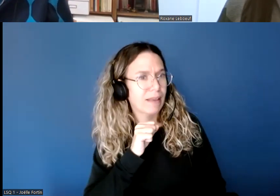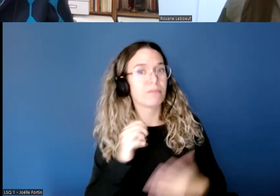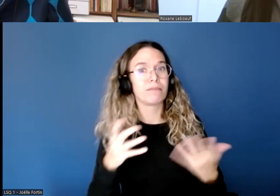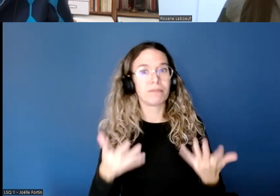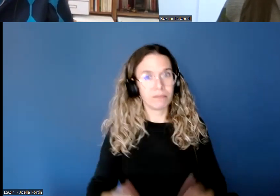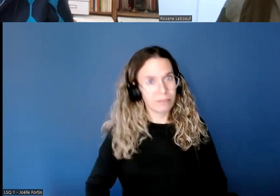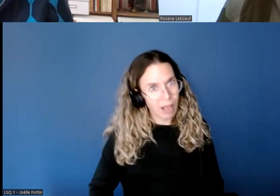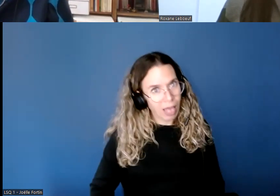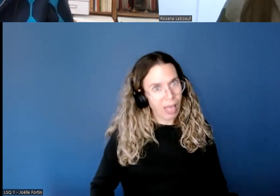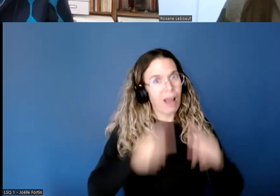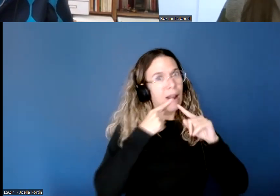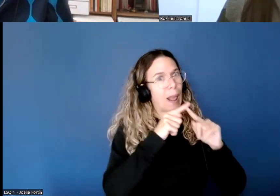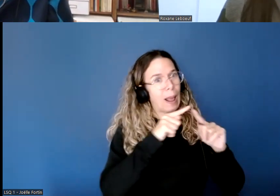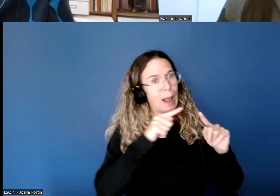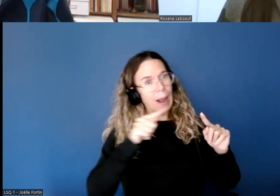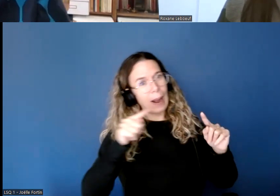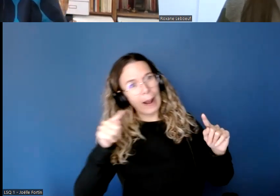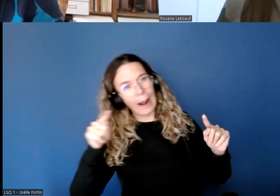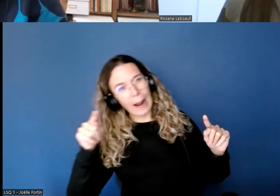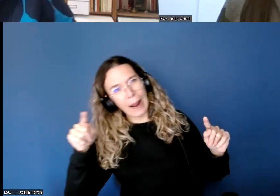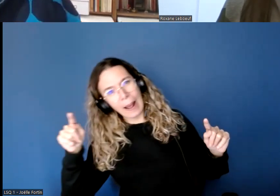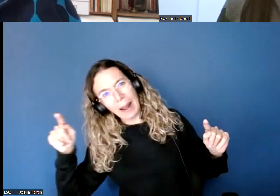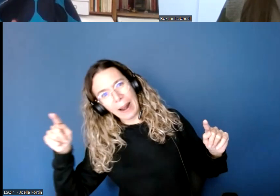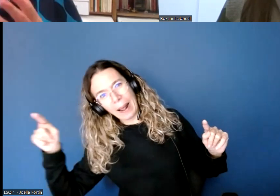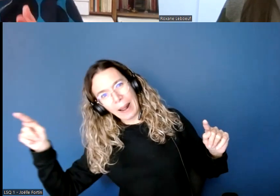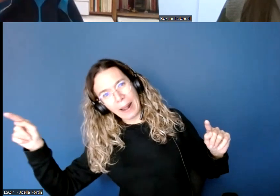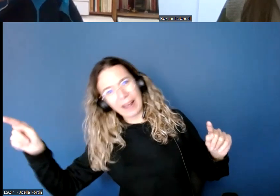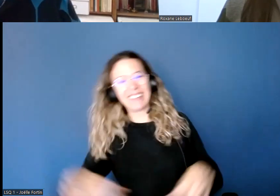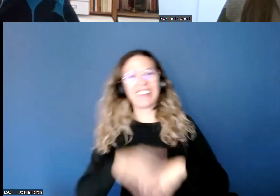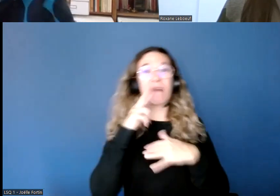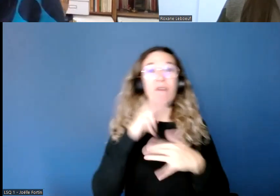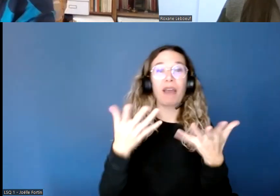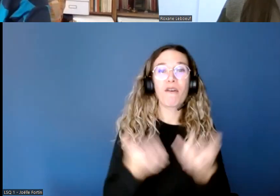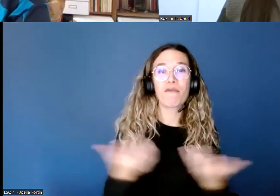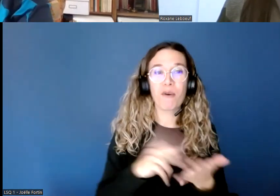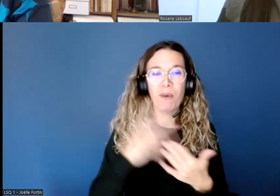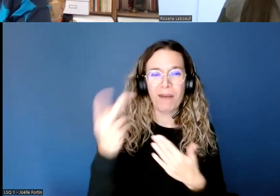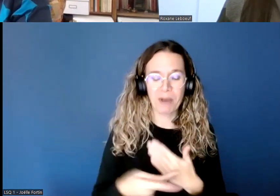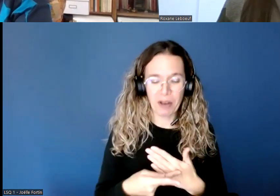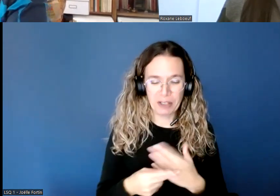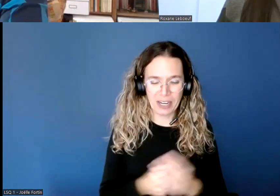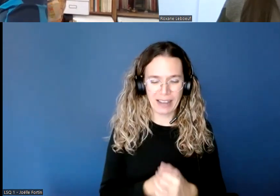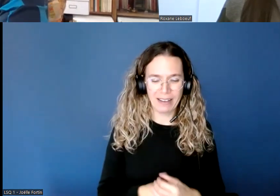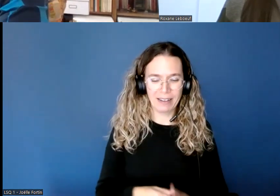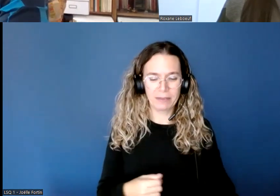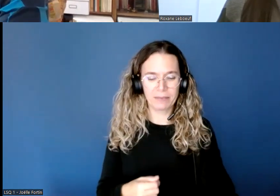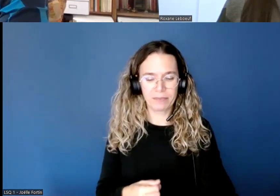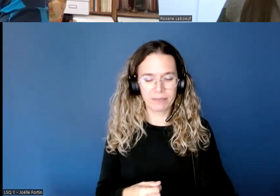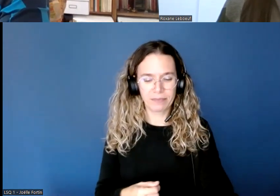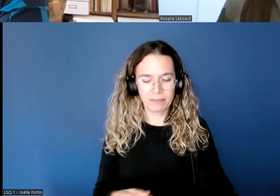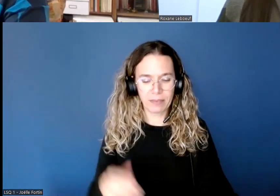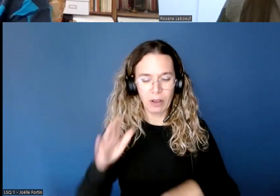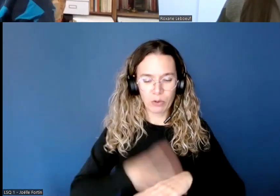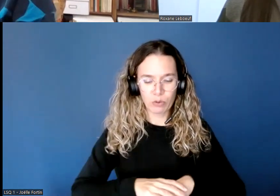bonne respiration, on va dire le titre, mais en fait, ce qu'on a voulu faire dans ce projet-là, c'est de travailler